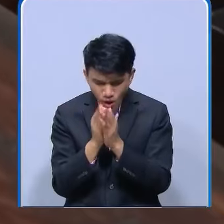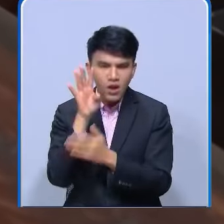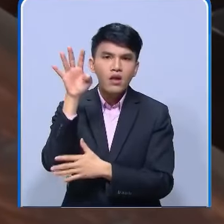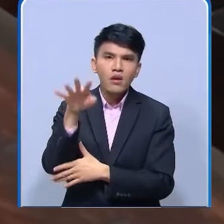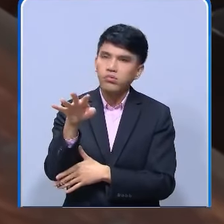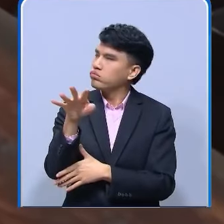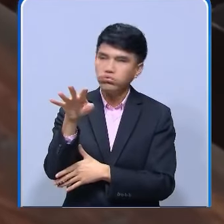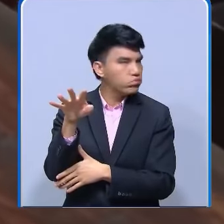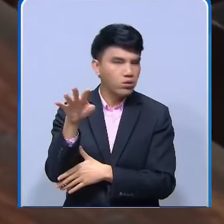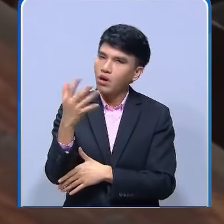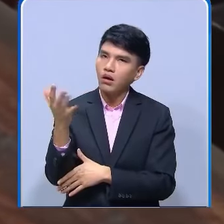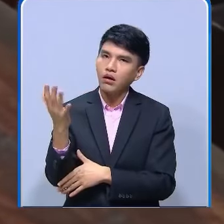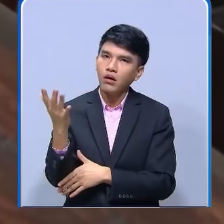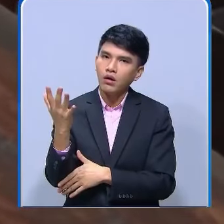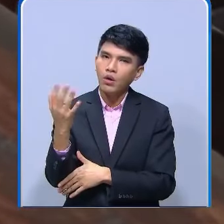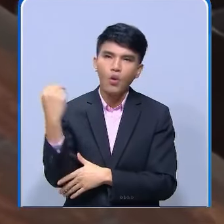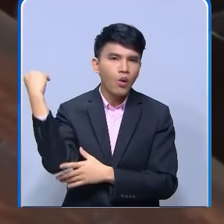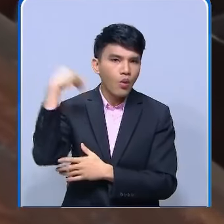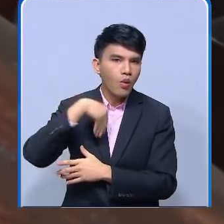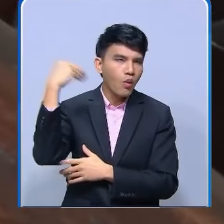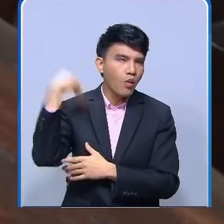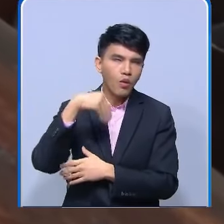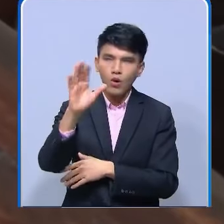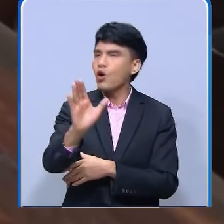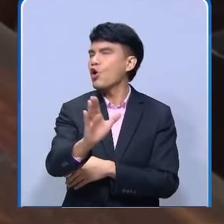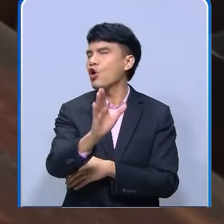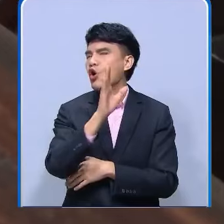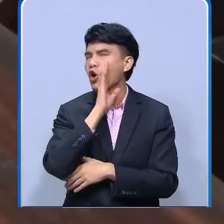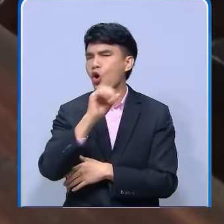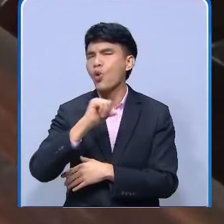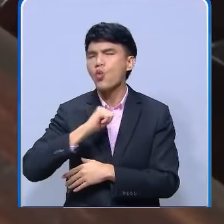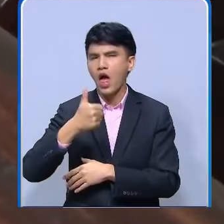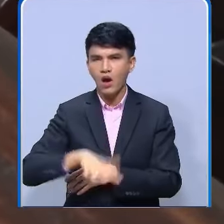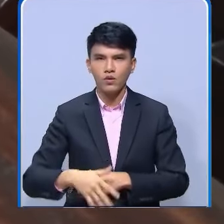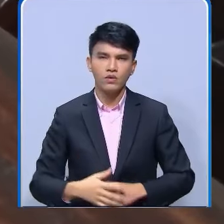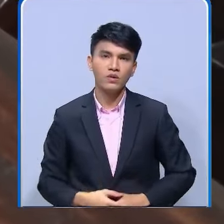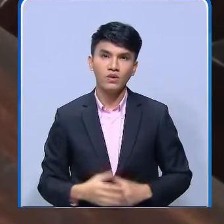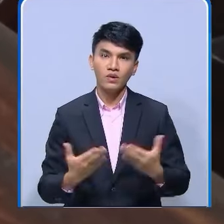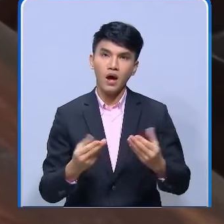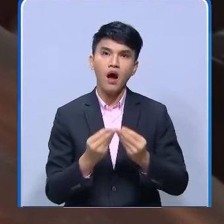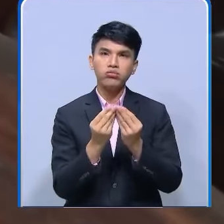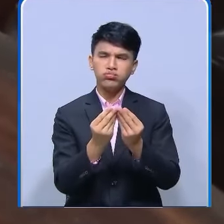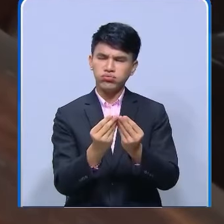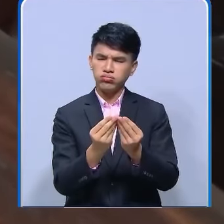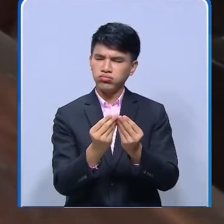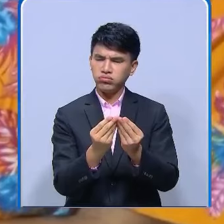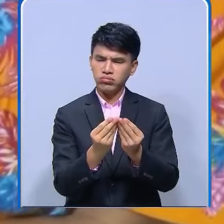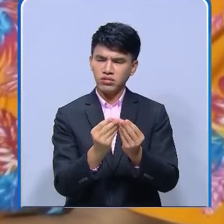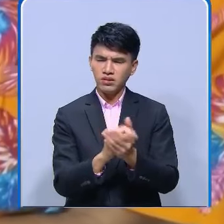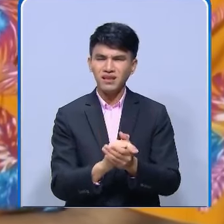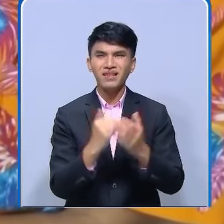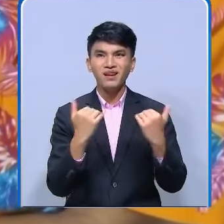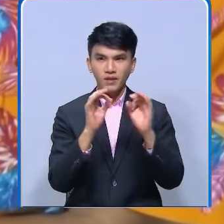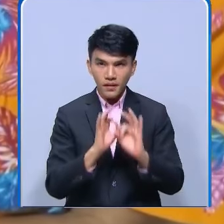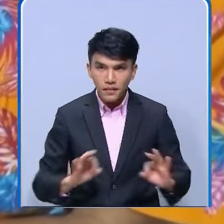อมาเขาตัวกูแล้วล่ะ คือบอกเอกใจตลอดเหมือนกันแต่ก็ให้ไปอ่ะแล้วเรื่องนี้เป็นเรื่องสำคัญ